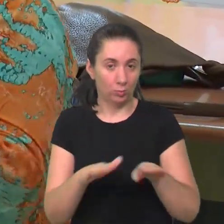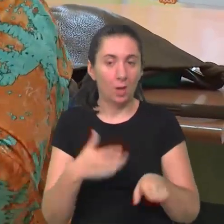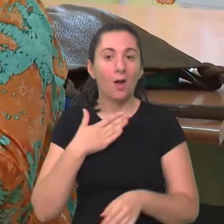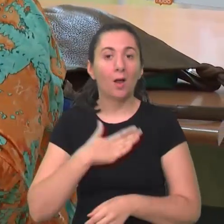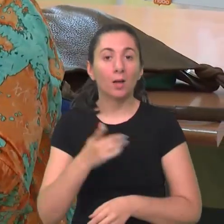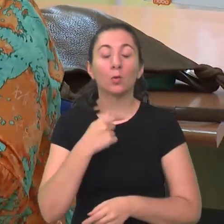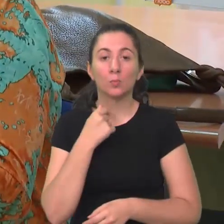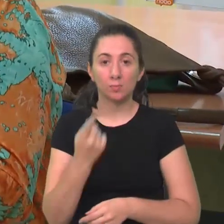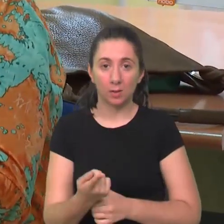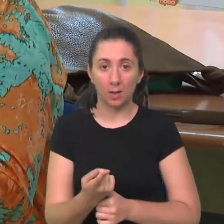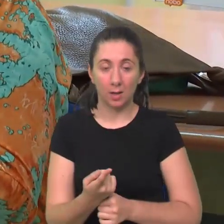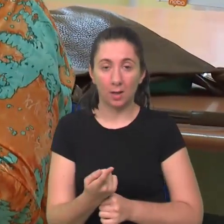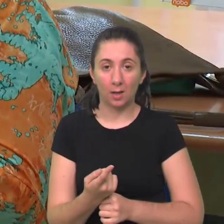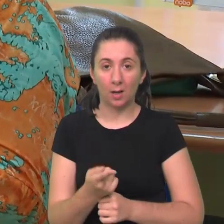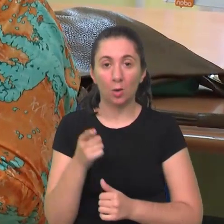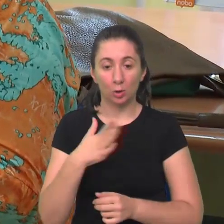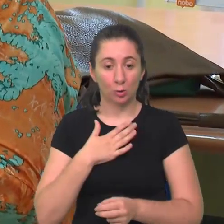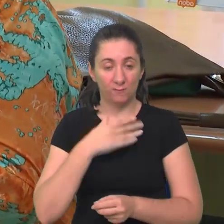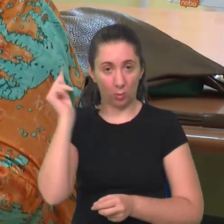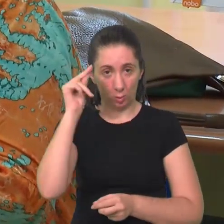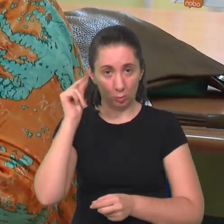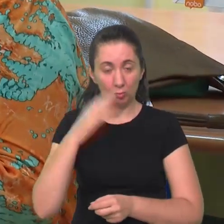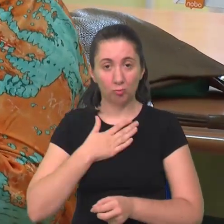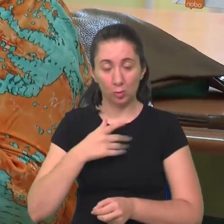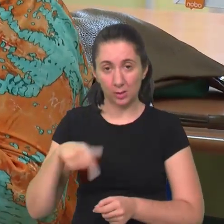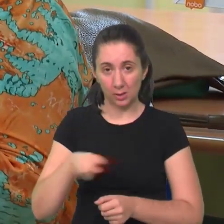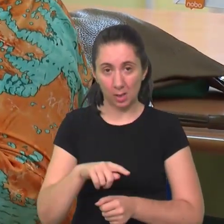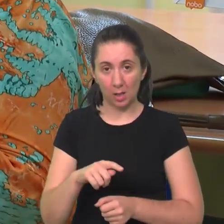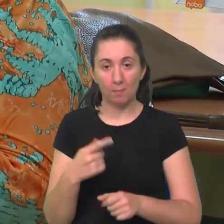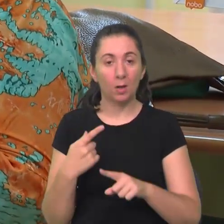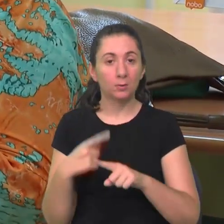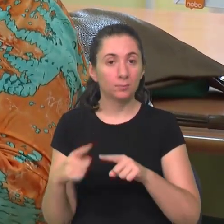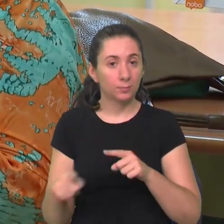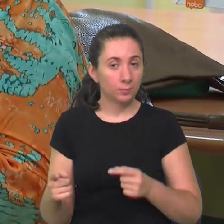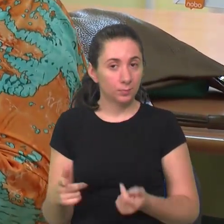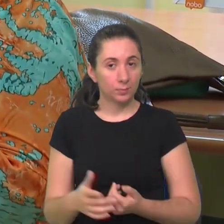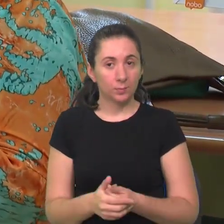drago mi je da ste podijelili sada to svoje iskustvo s nama, zato što